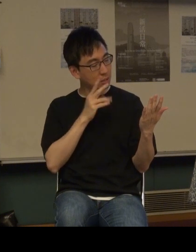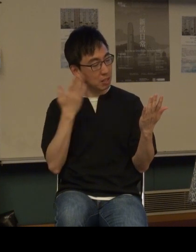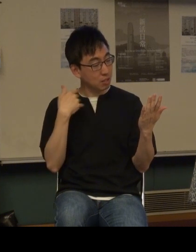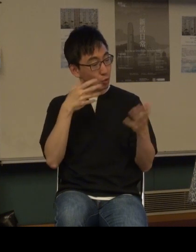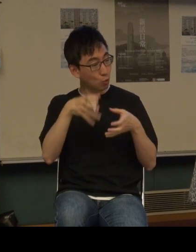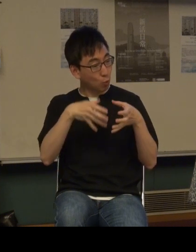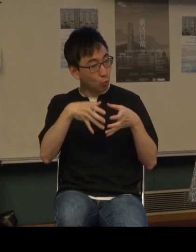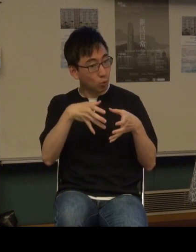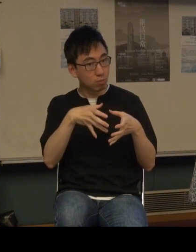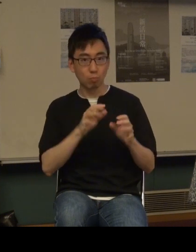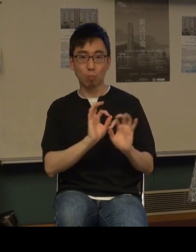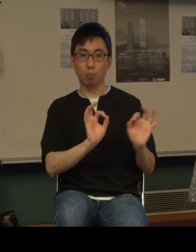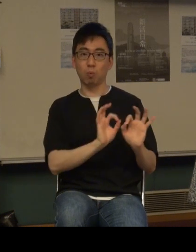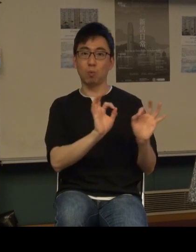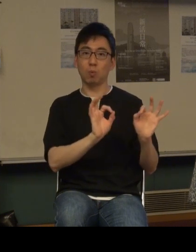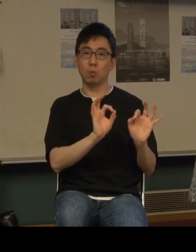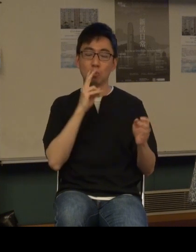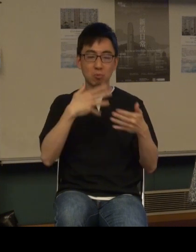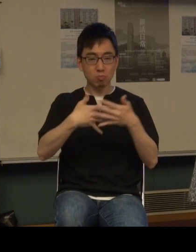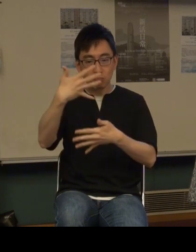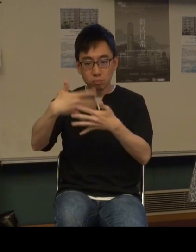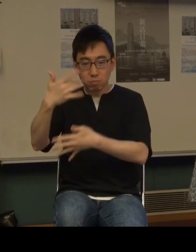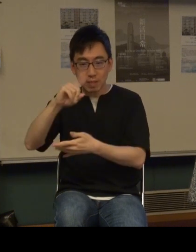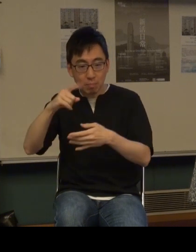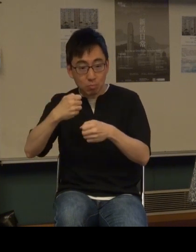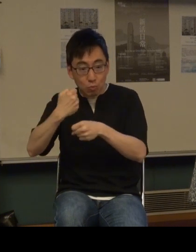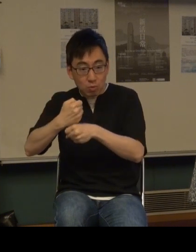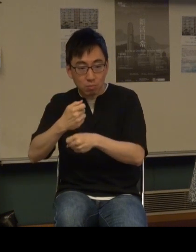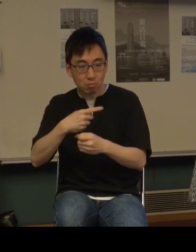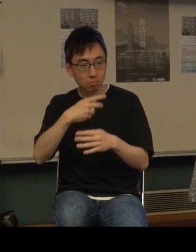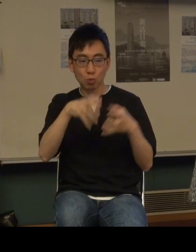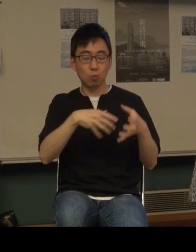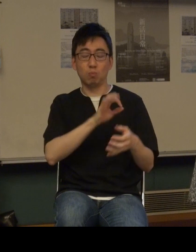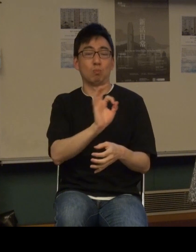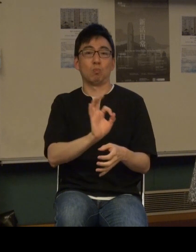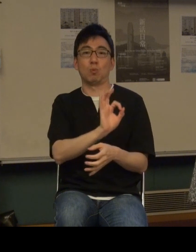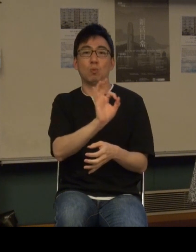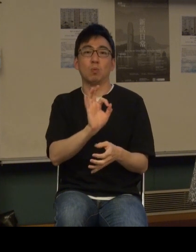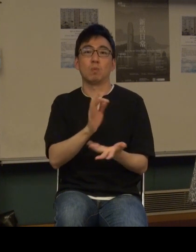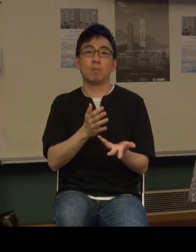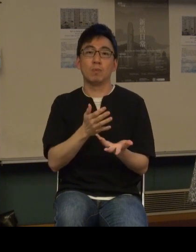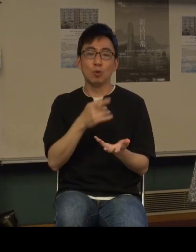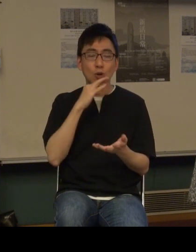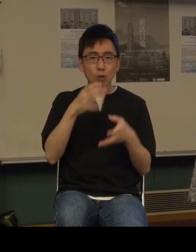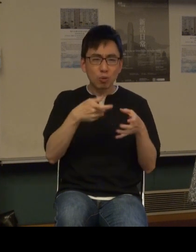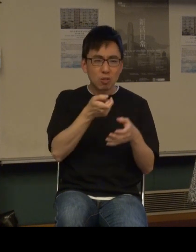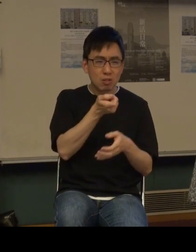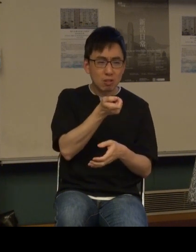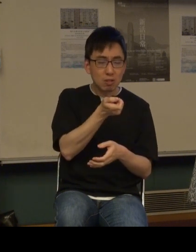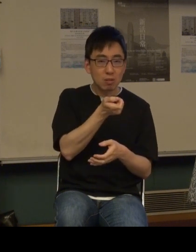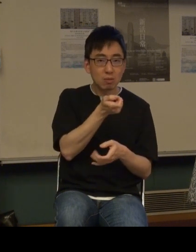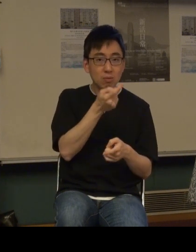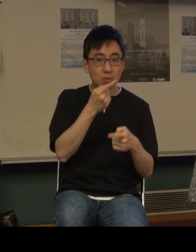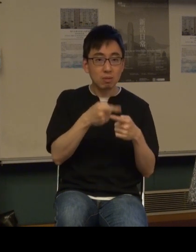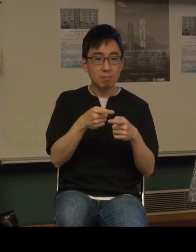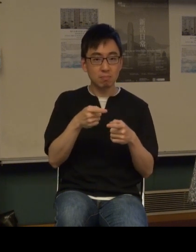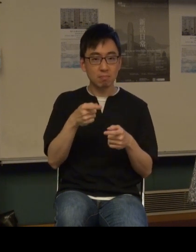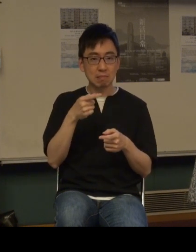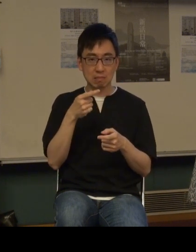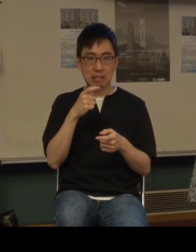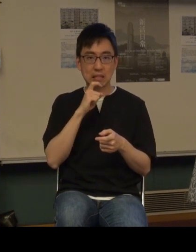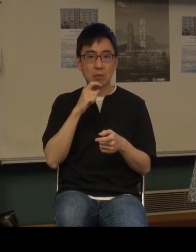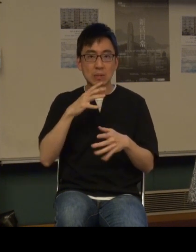討論係關於我哋點樣去起一啲現代建築。個討論係好少， 當討論是咁少嘅時候咧，就出現咗一個好奇